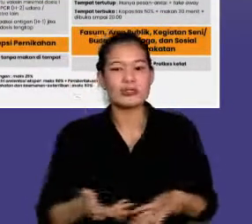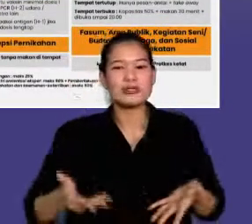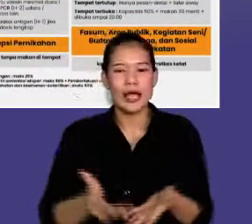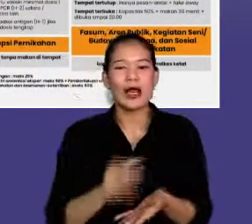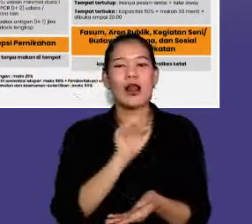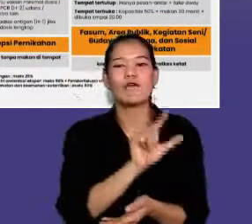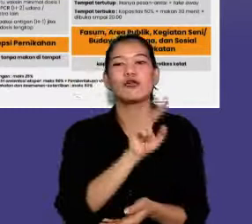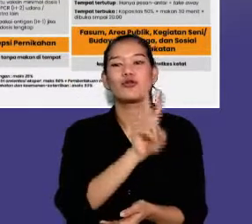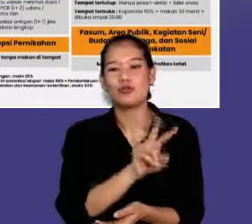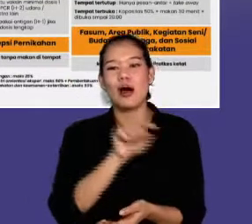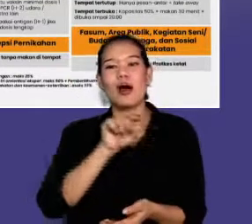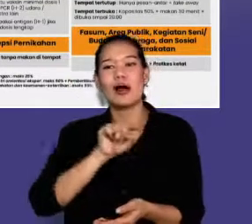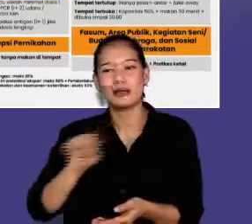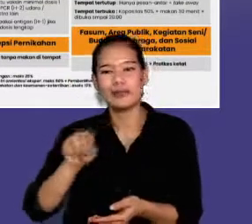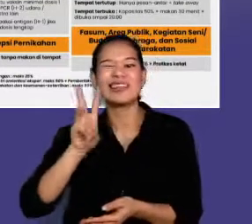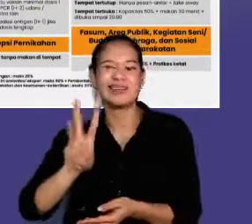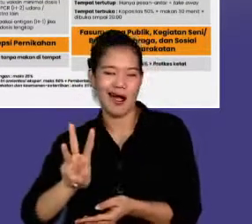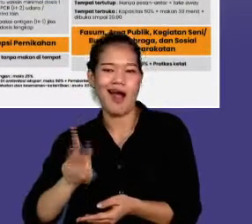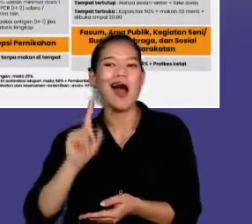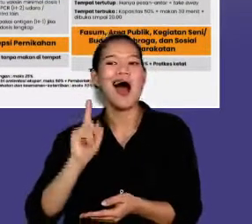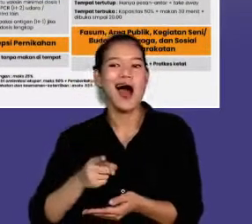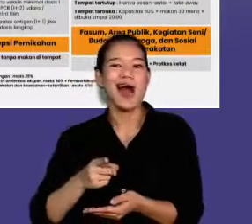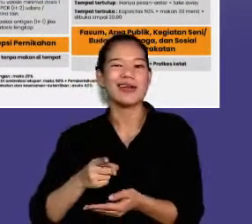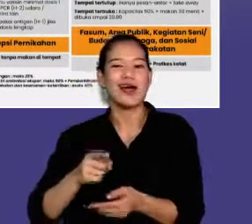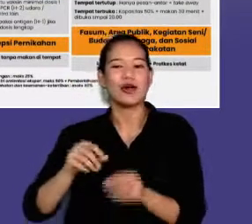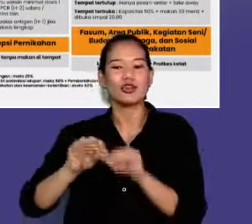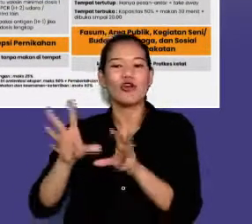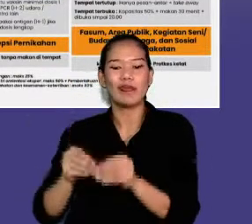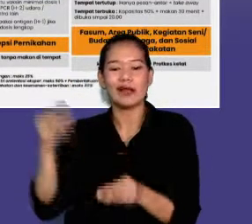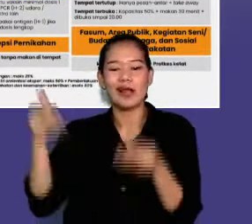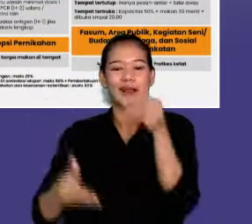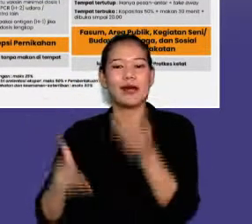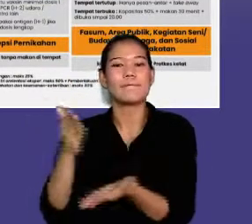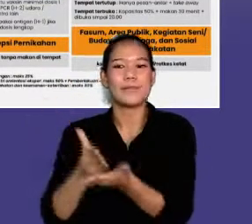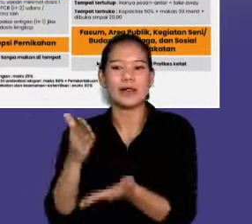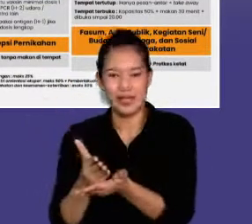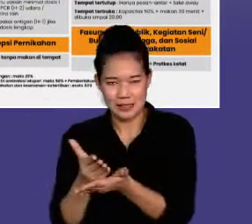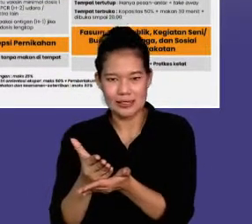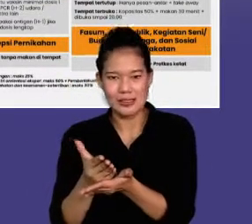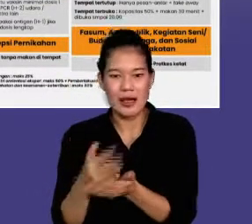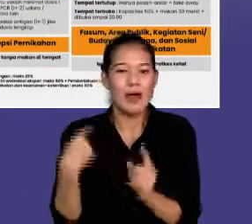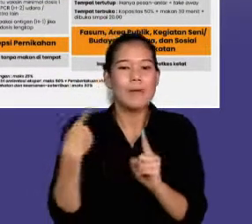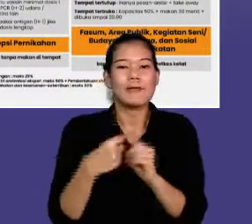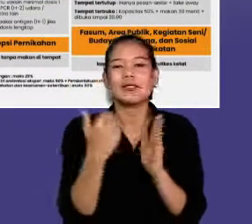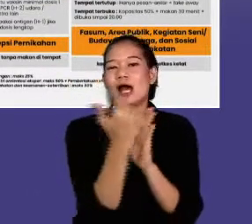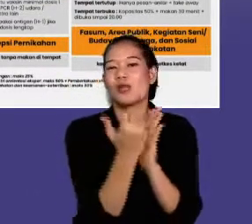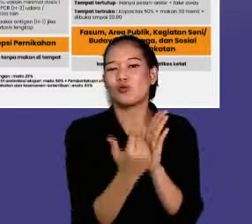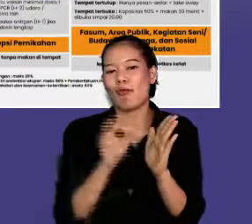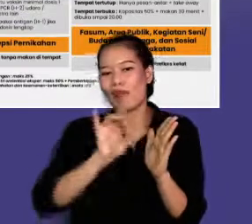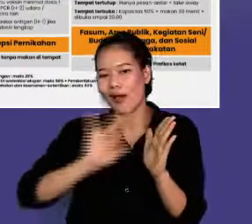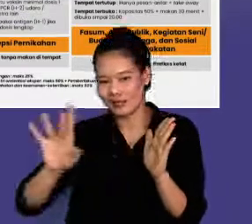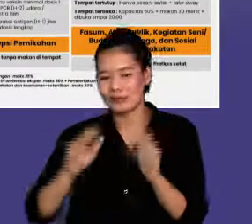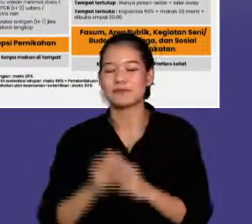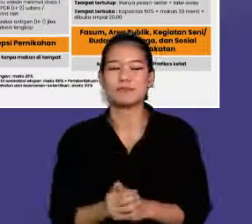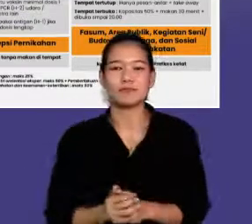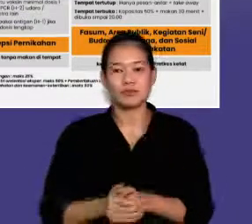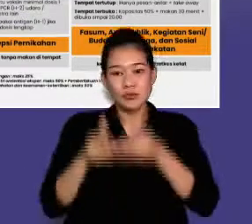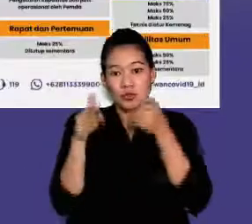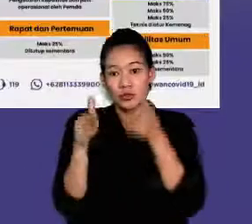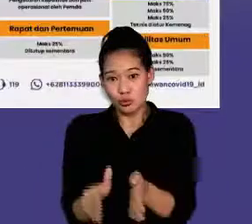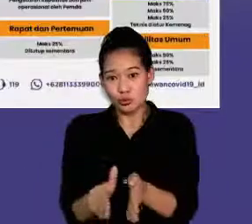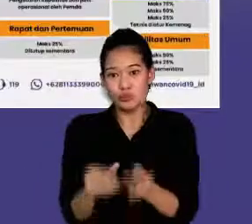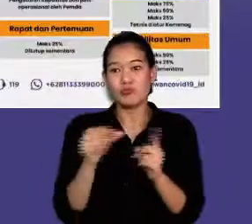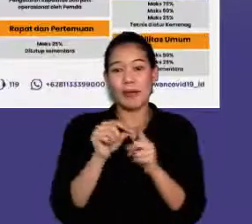daerah level 2 dan 3 dengan pembatasan kapasitas dan rincian protokol kesehatan khusus